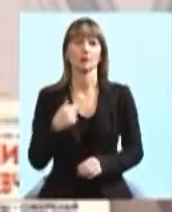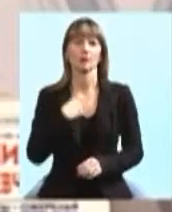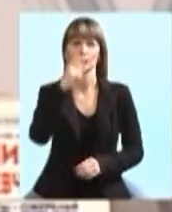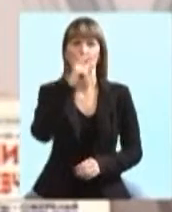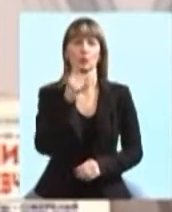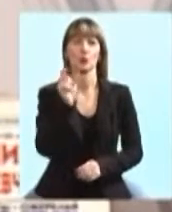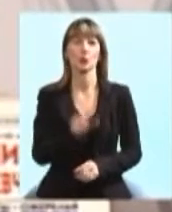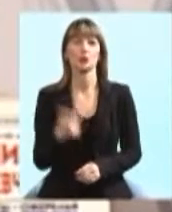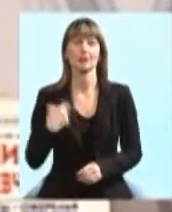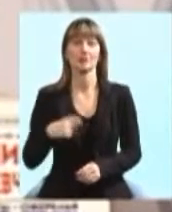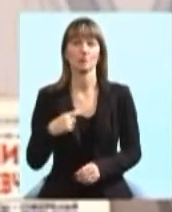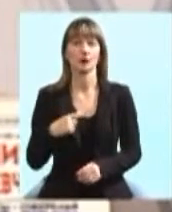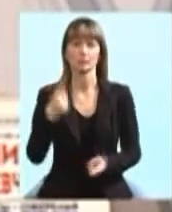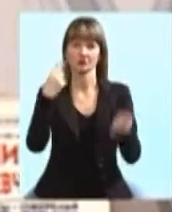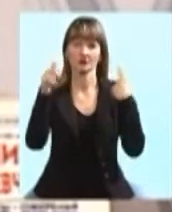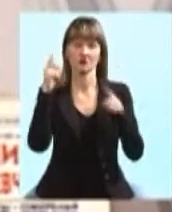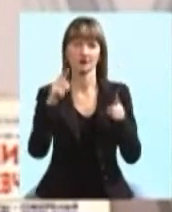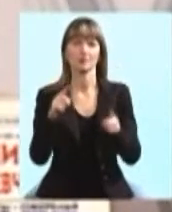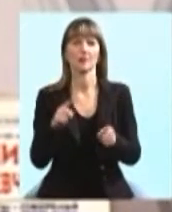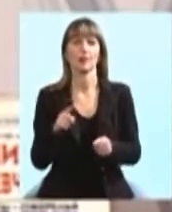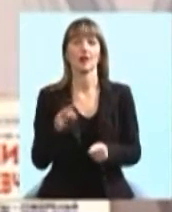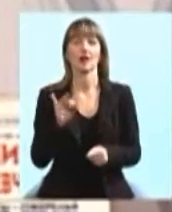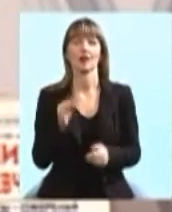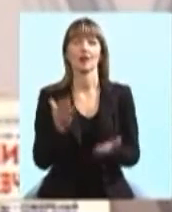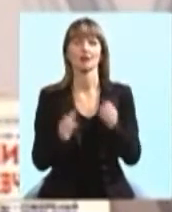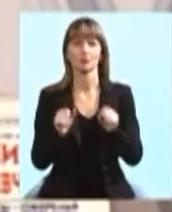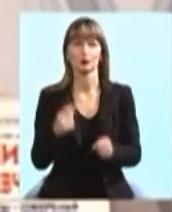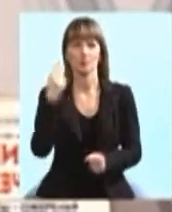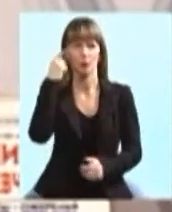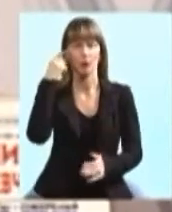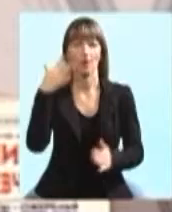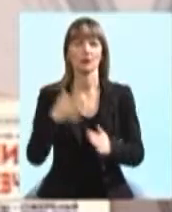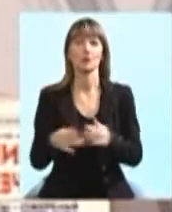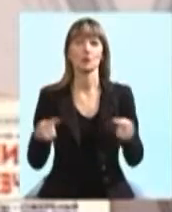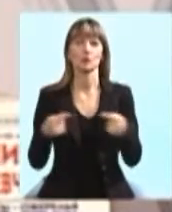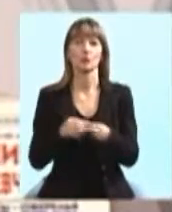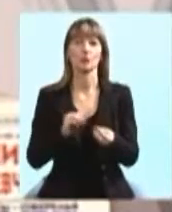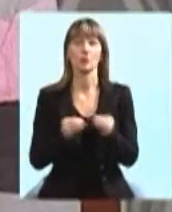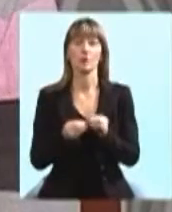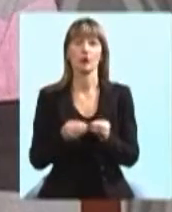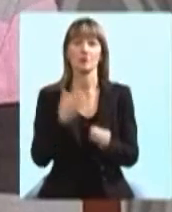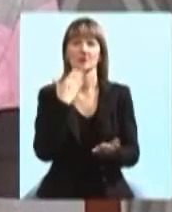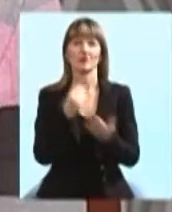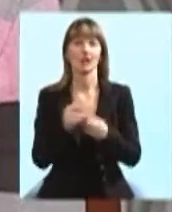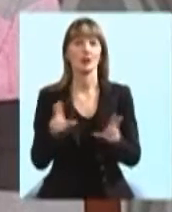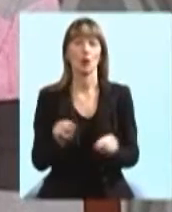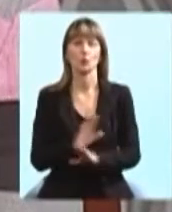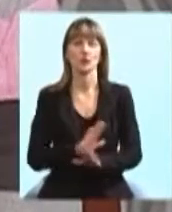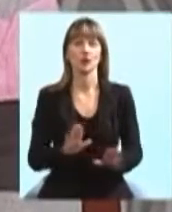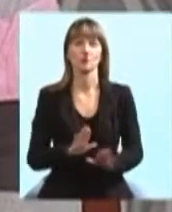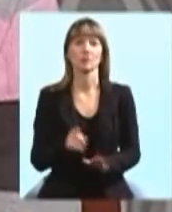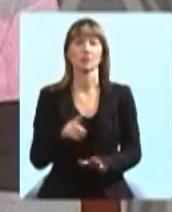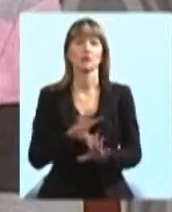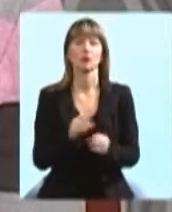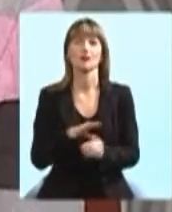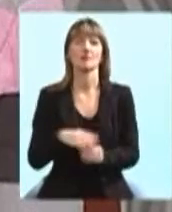понимаю, почему люди себя накручивают, если можно понять точную проблему своих неудач. А як ти взагалі, от, чи всі